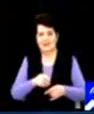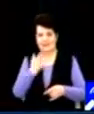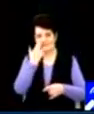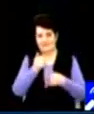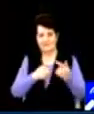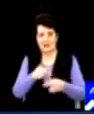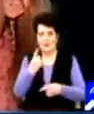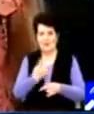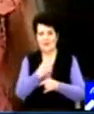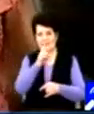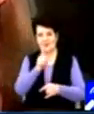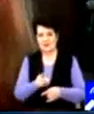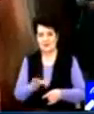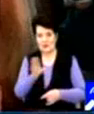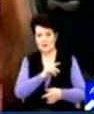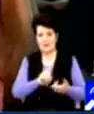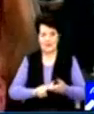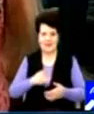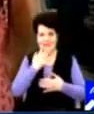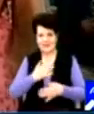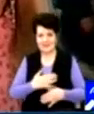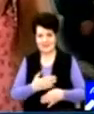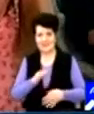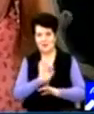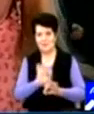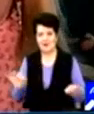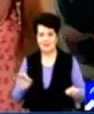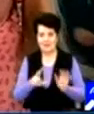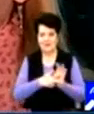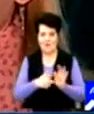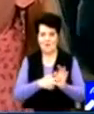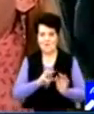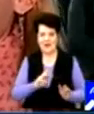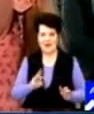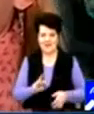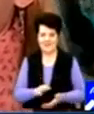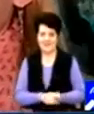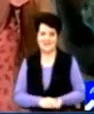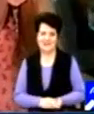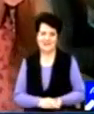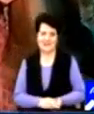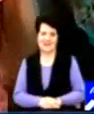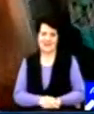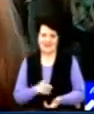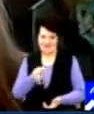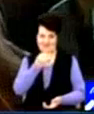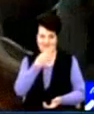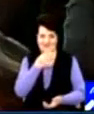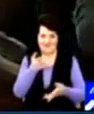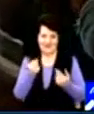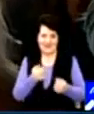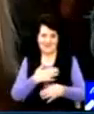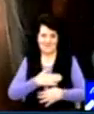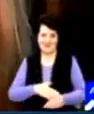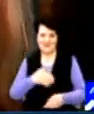o dată în lună. Eu cred că tot ce este legat de dragoste este perfect pentru o parte, mai ales pentru femei. V-a surprins? Da,